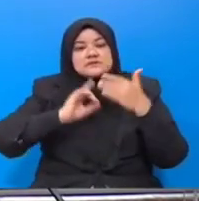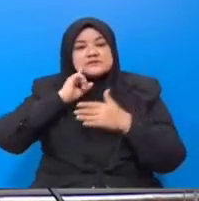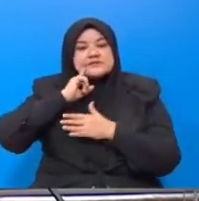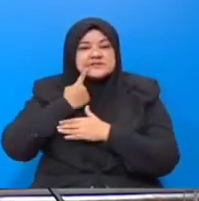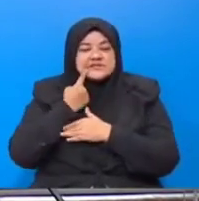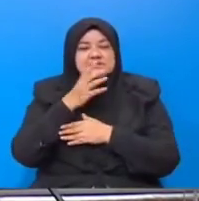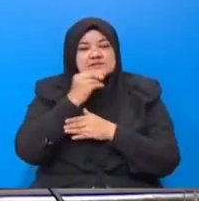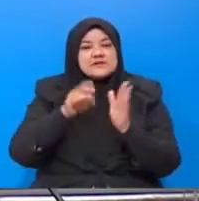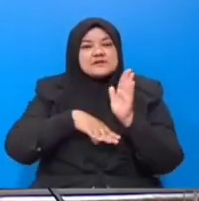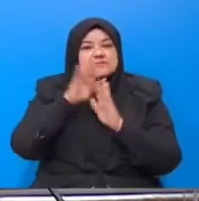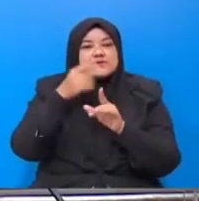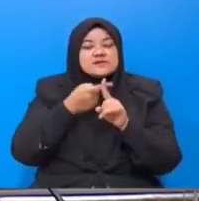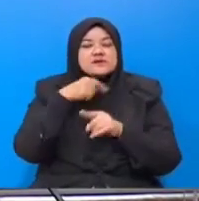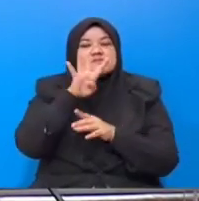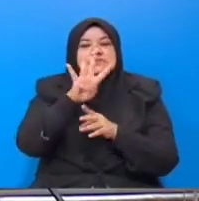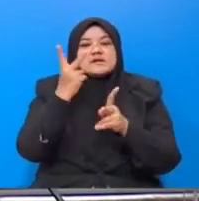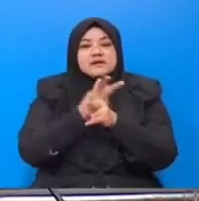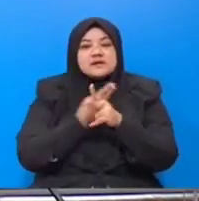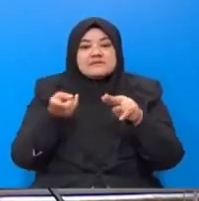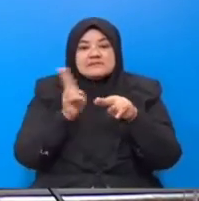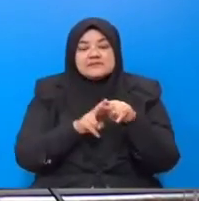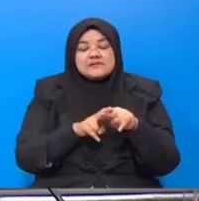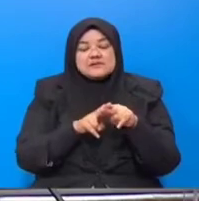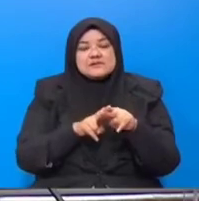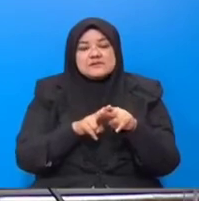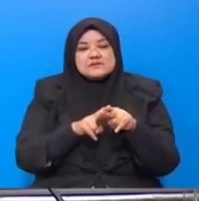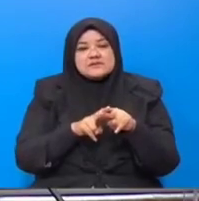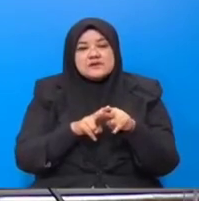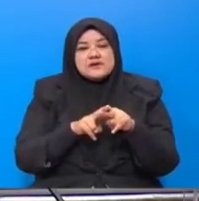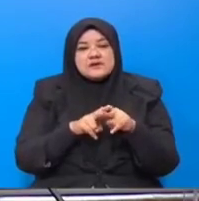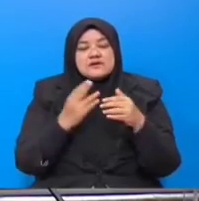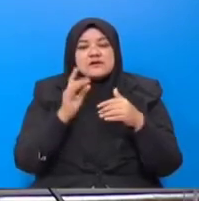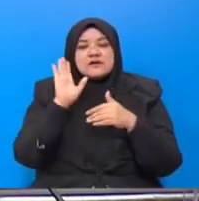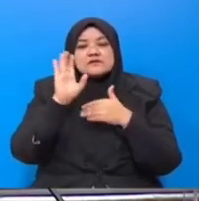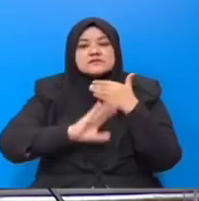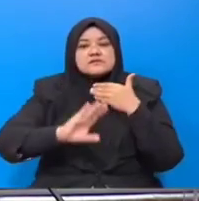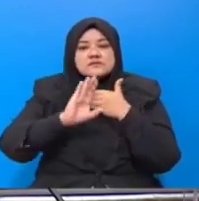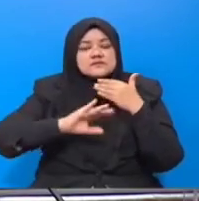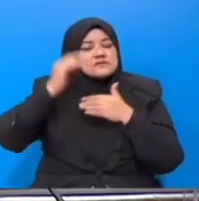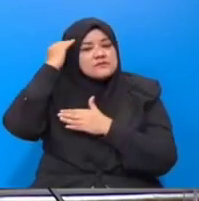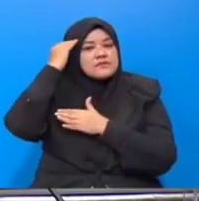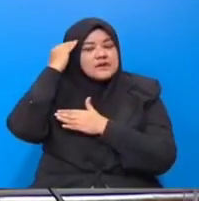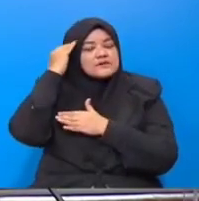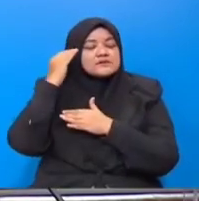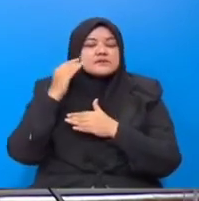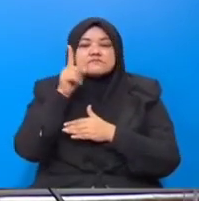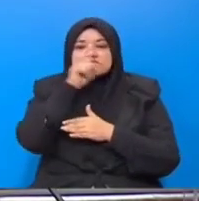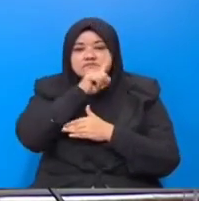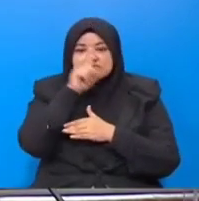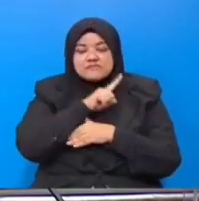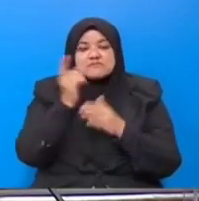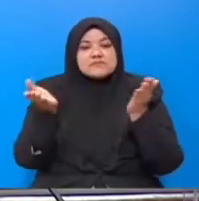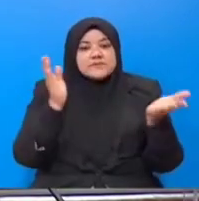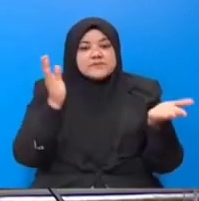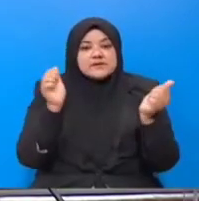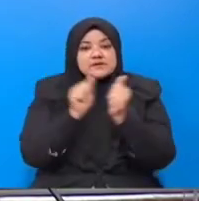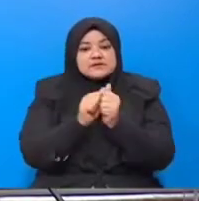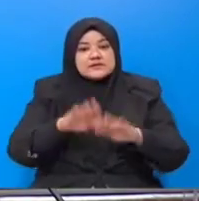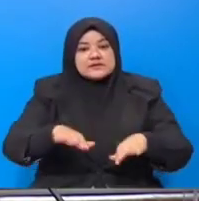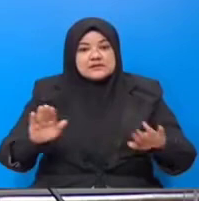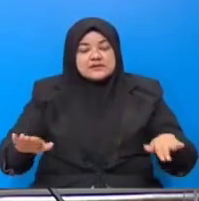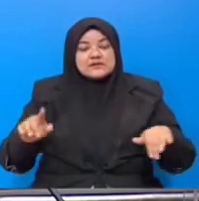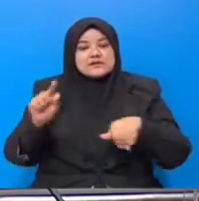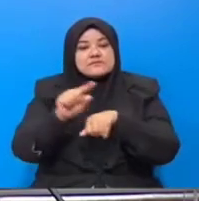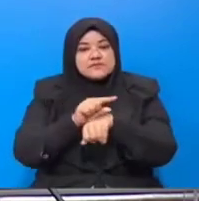Sirius dan lebih daripada empat kali ganda cenderung mengalami kecederaan kepala yang Sirius berbanding dengan